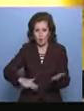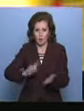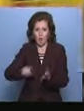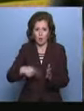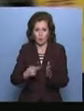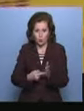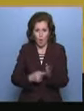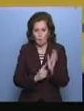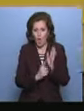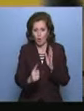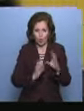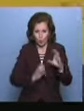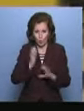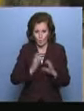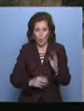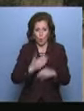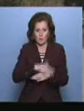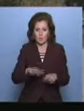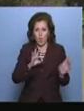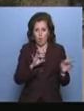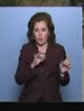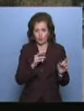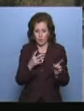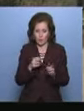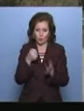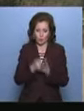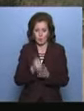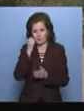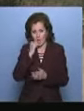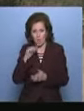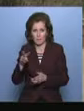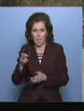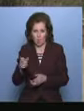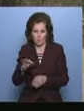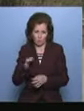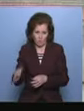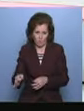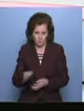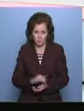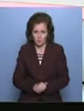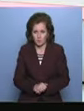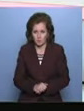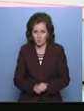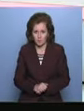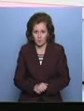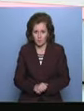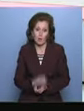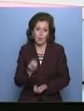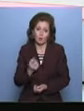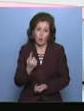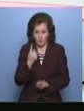с Оранжерейной до Старомихайловского. Елена Лебедева, Юрий Дроздов, телеканал «Моя Удмуртия». И еще